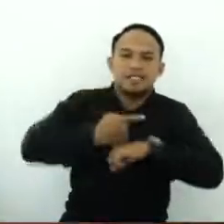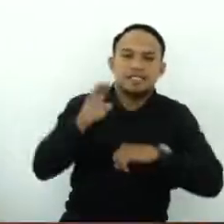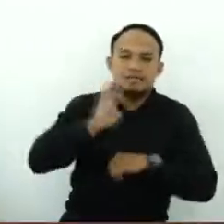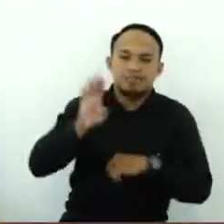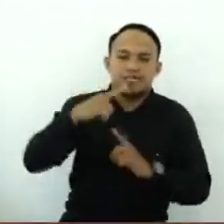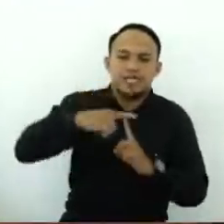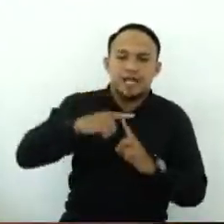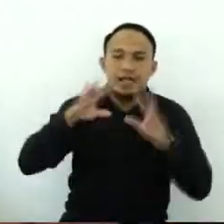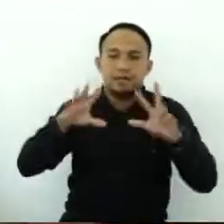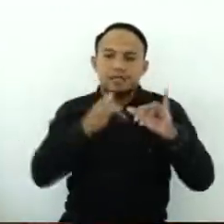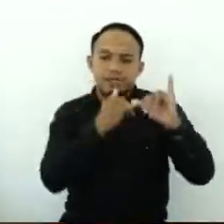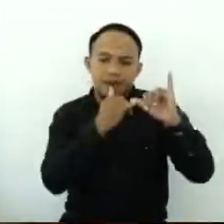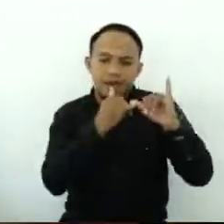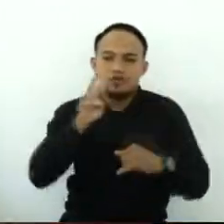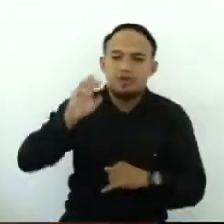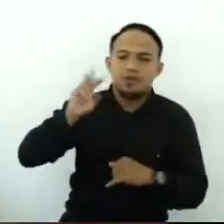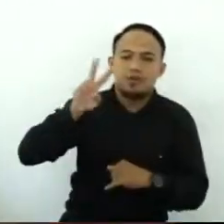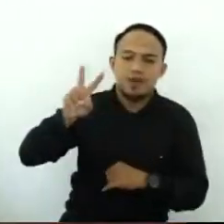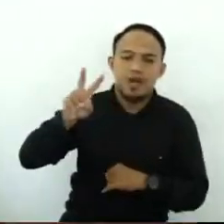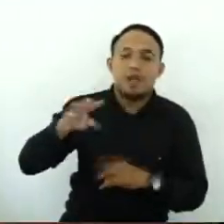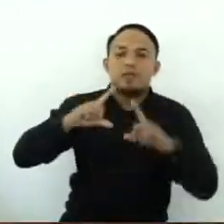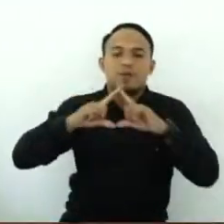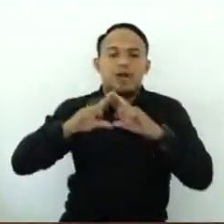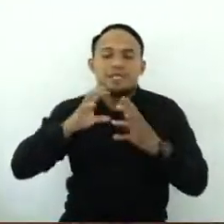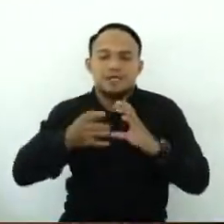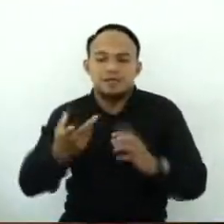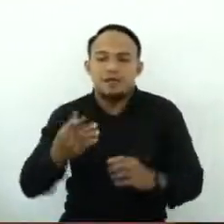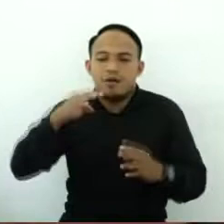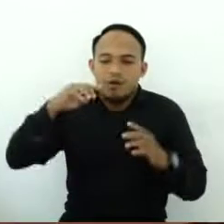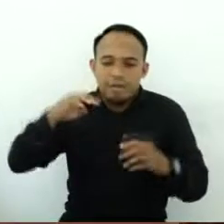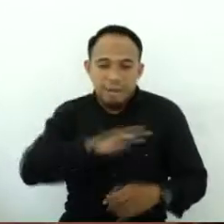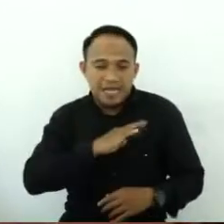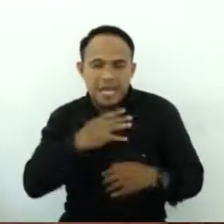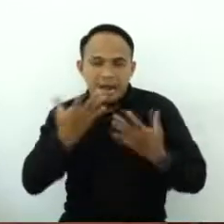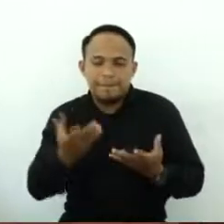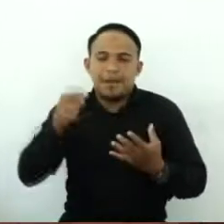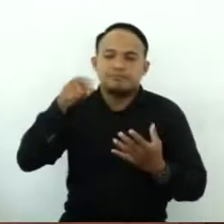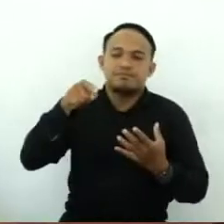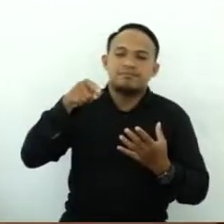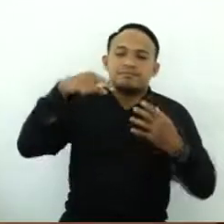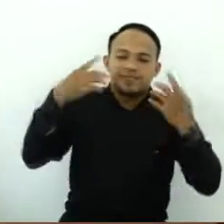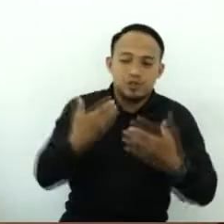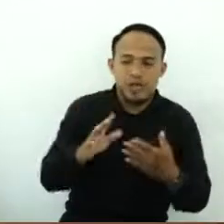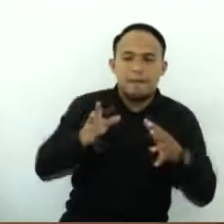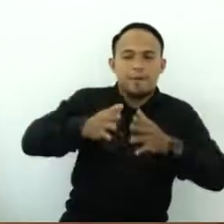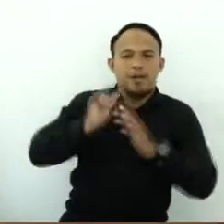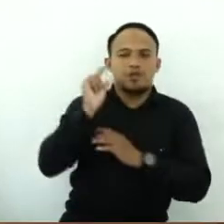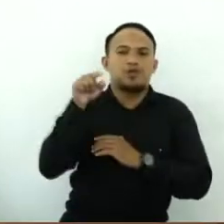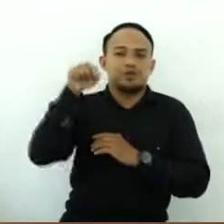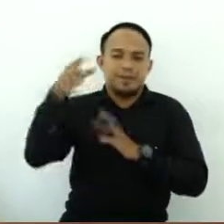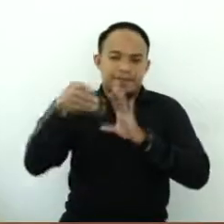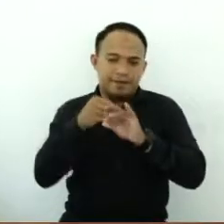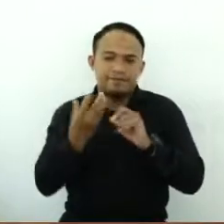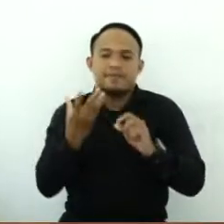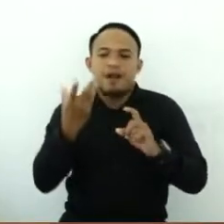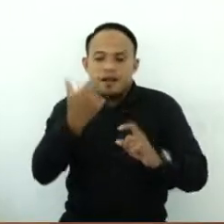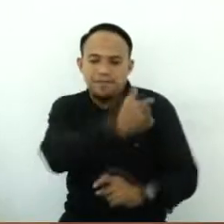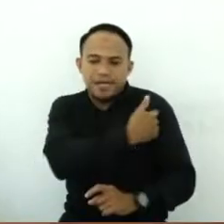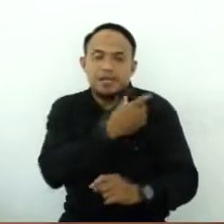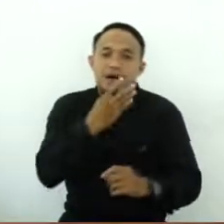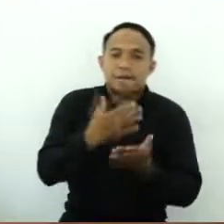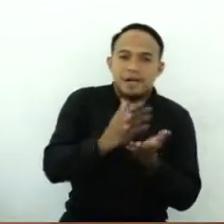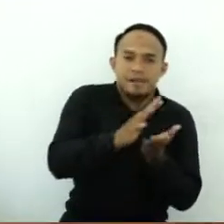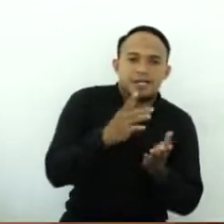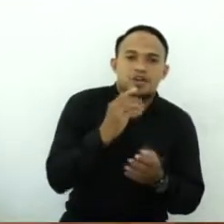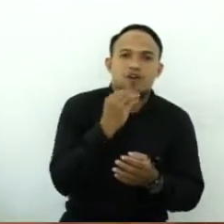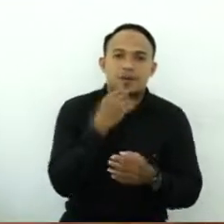pada Sabtu 8 Jan 2012 dua boleh menjadi kabupaten yang sudah diperbolehkan untuk